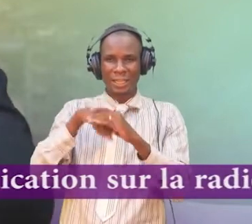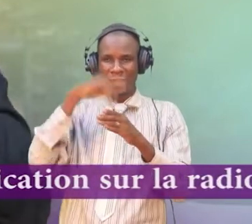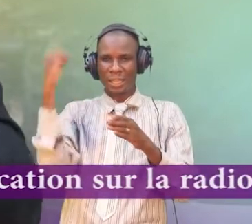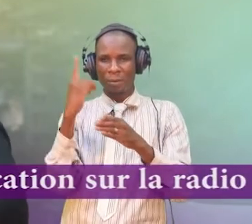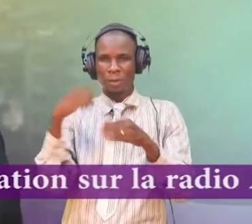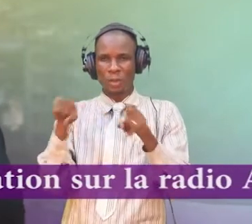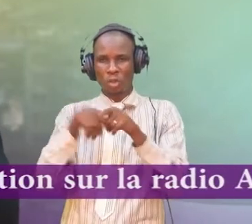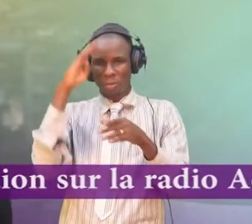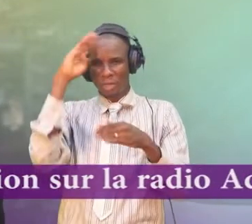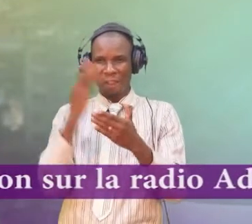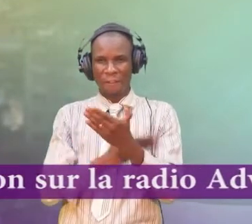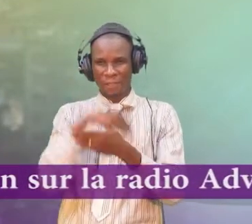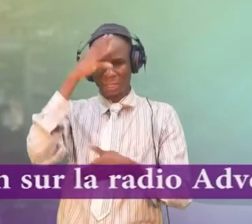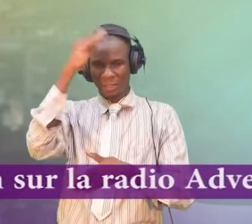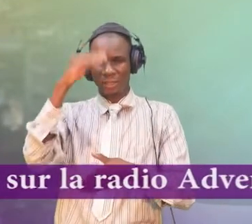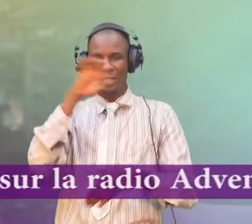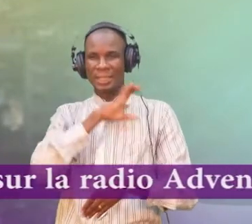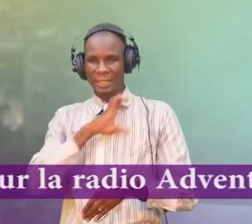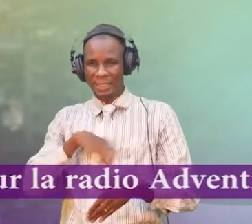Yangonde Yesu Kristo asilaki kosala pona biso.